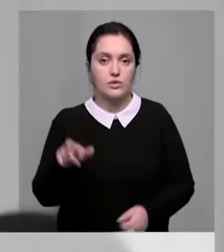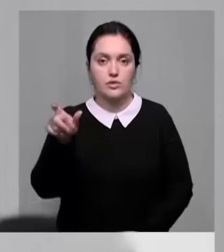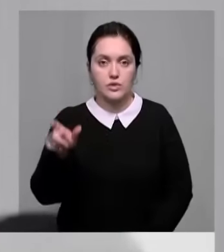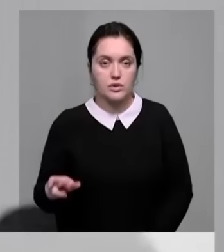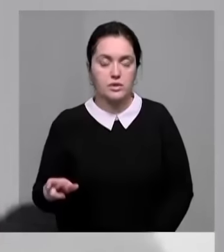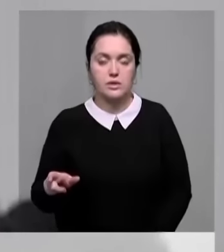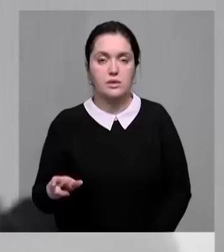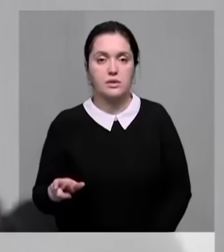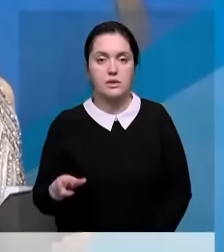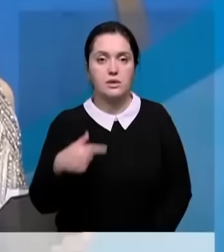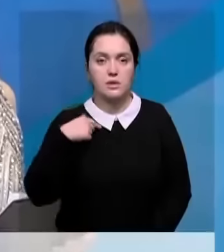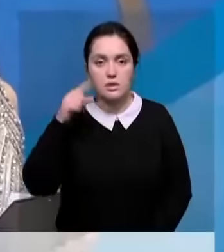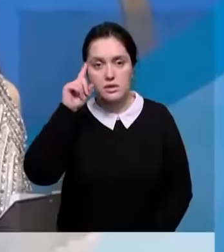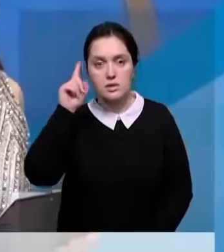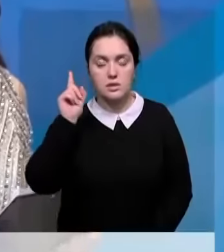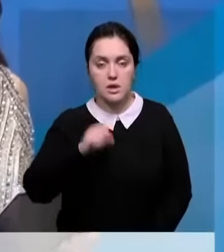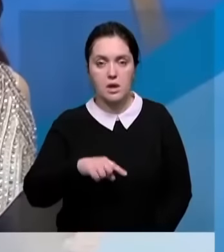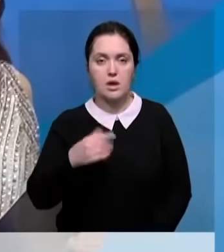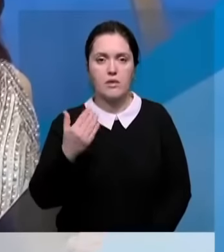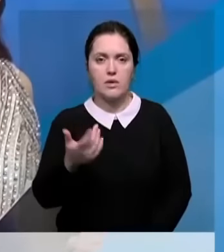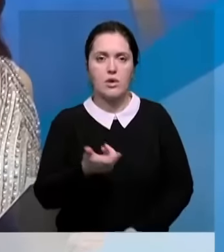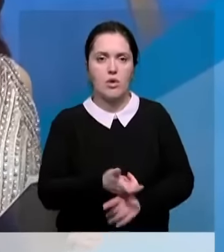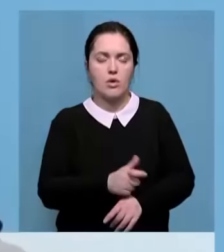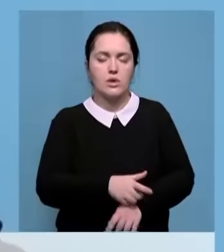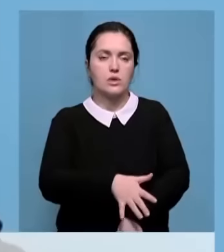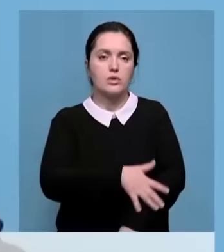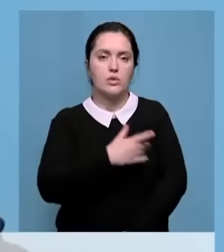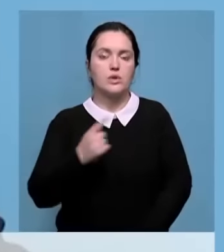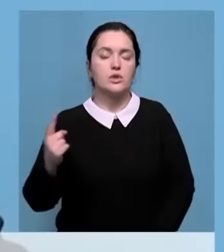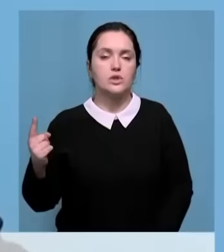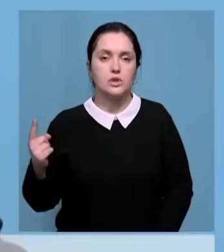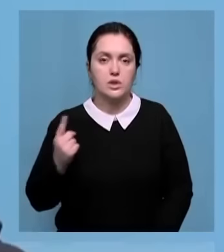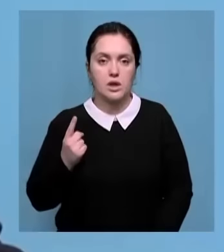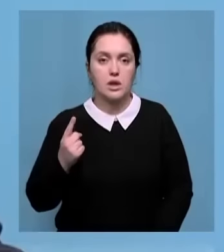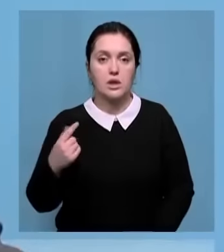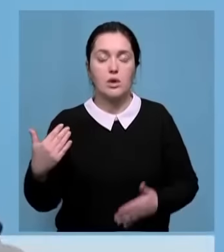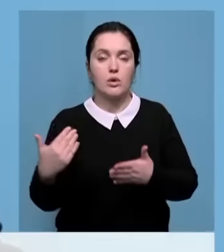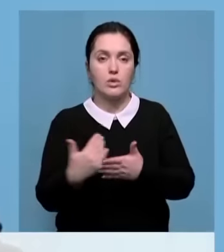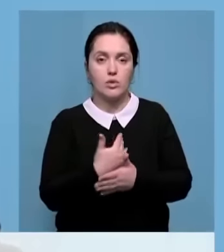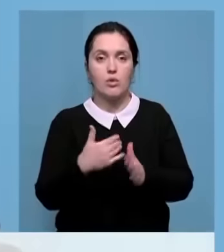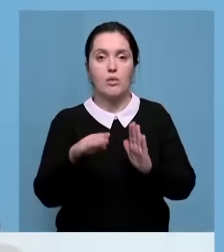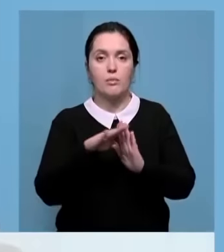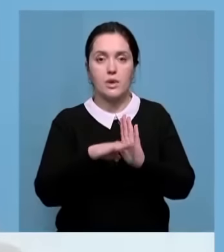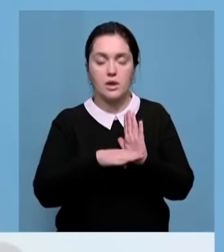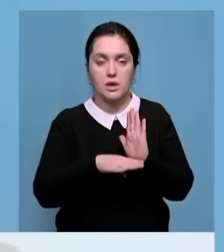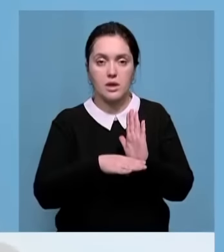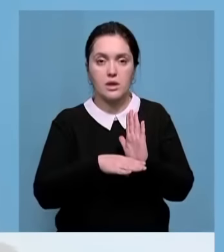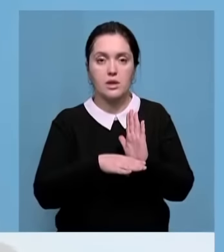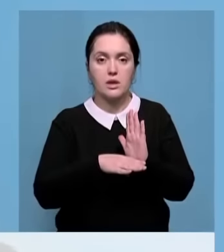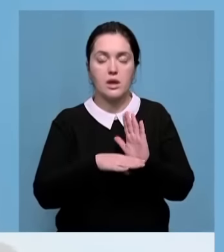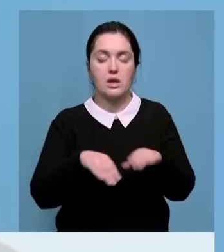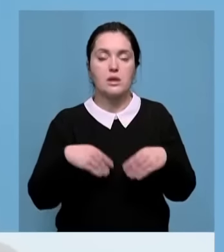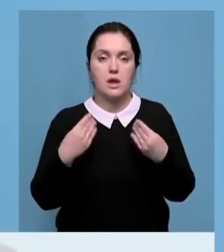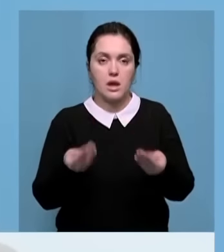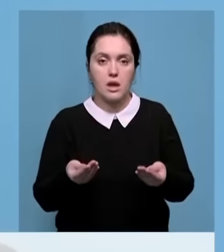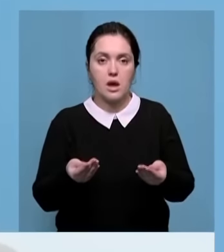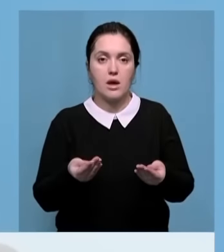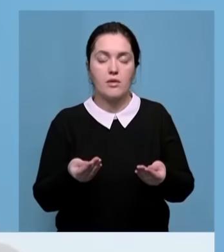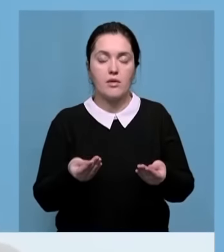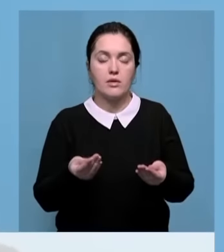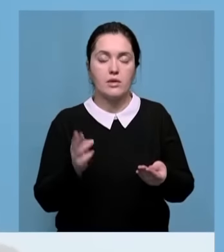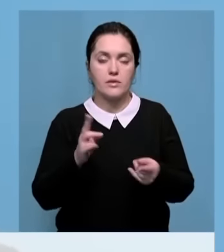Я знаю, что это вы очень долго ждали. В этом году по новой программе уже она дала возможность, мы до